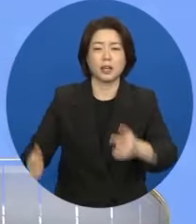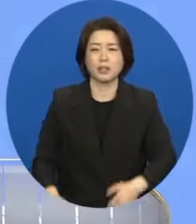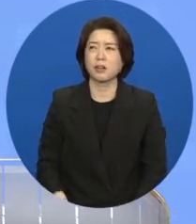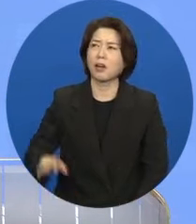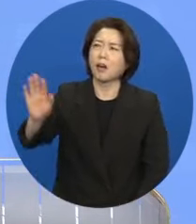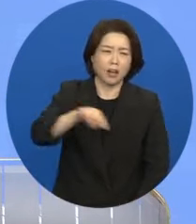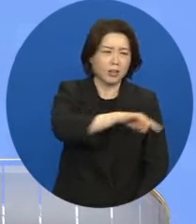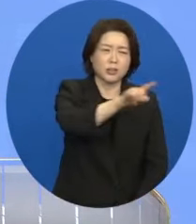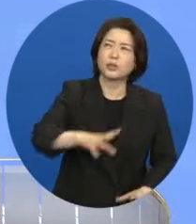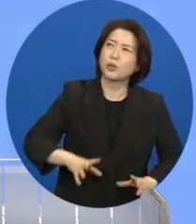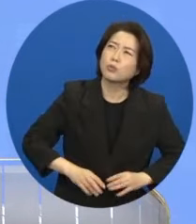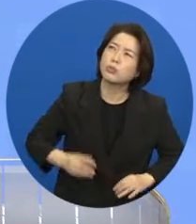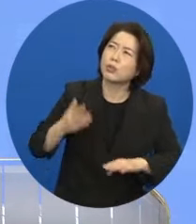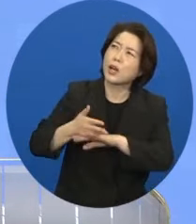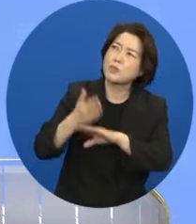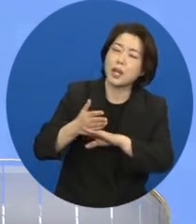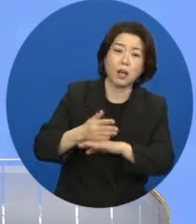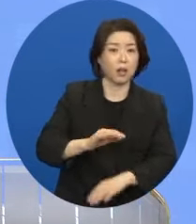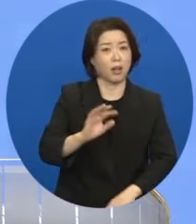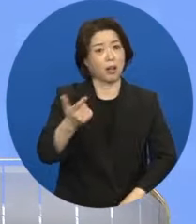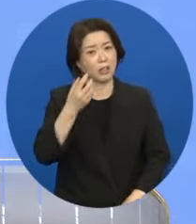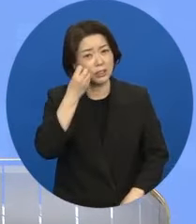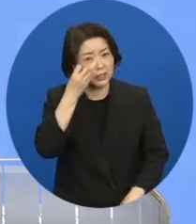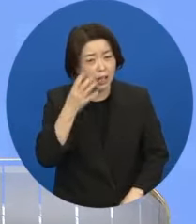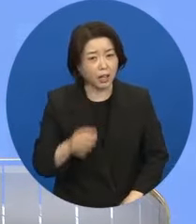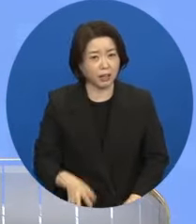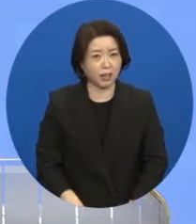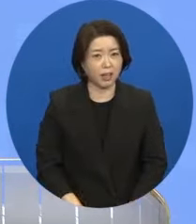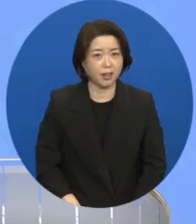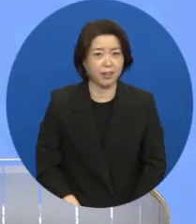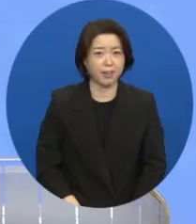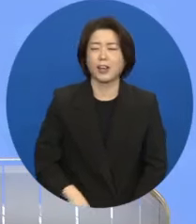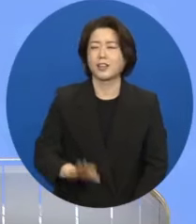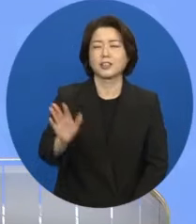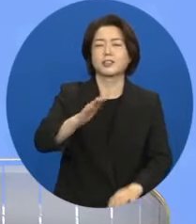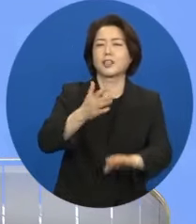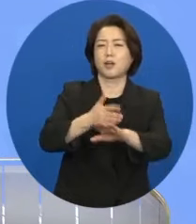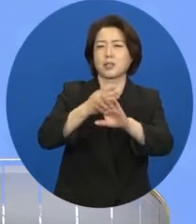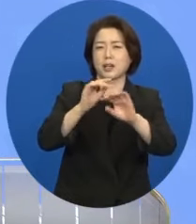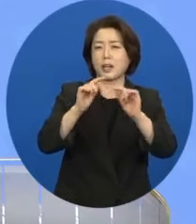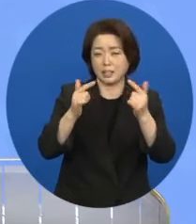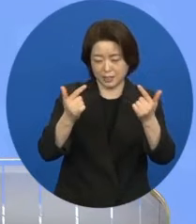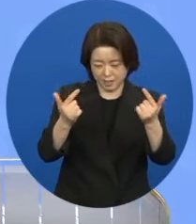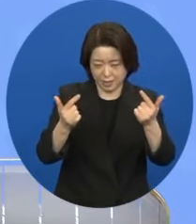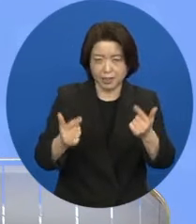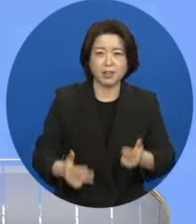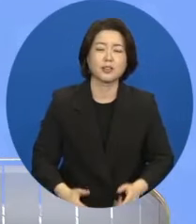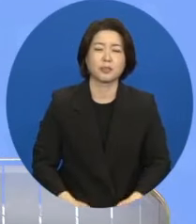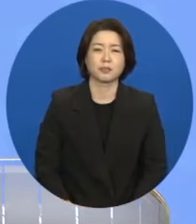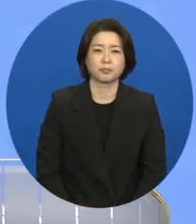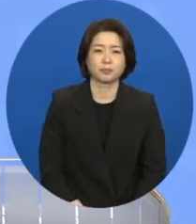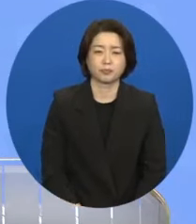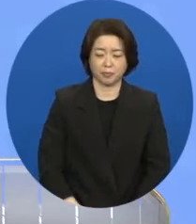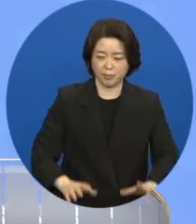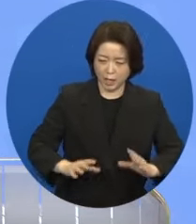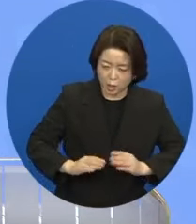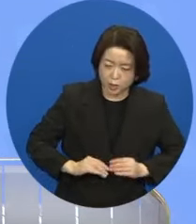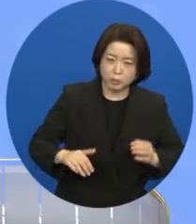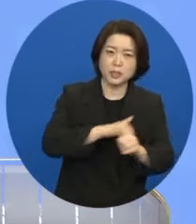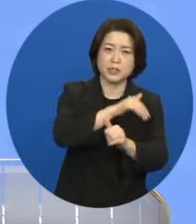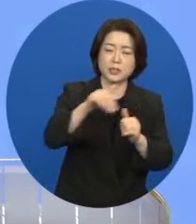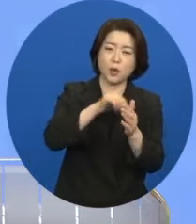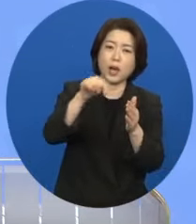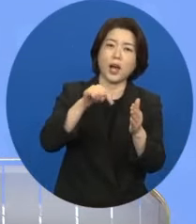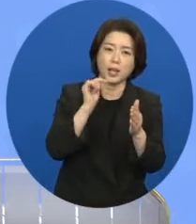굶주려서 감사합니다 여러분 그 이상하잖아요 그런 감사 이상하죠 그렇게 감사한게 아니고요 굶주린 상황